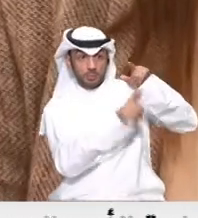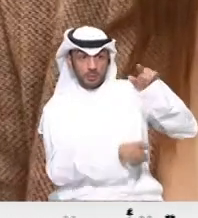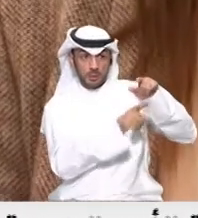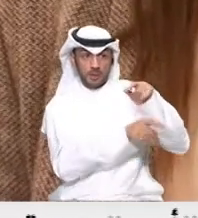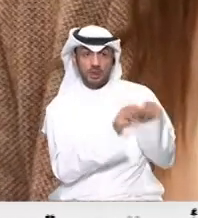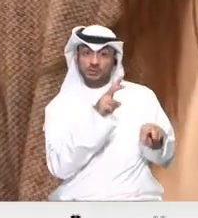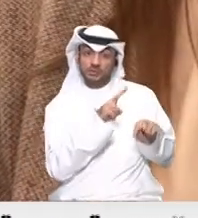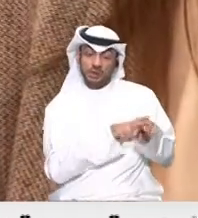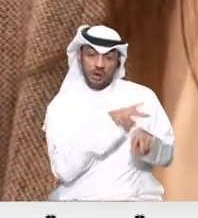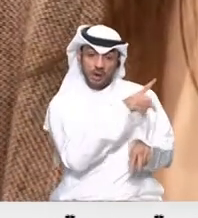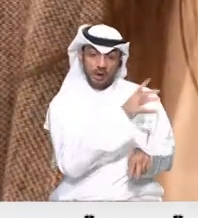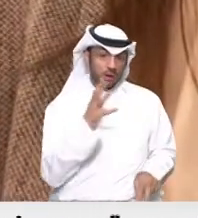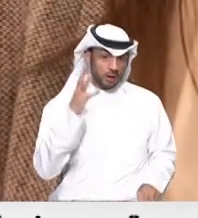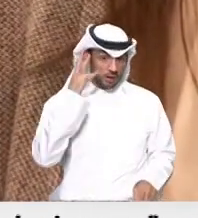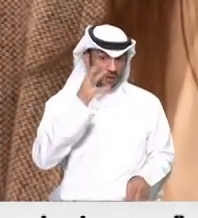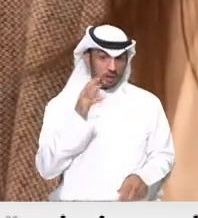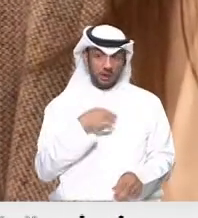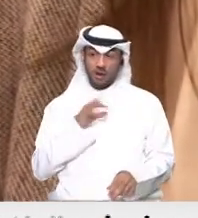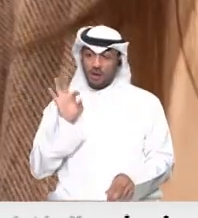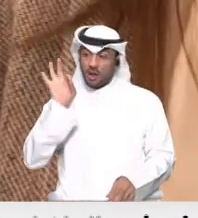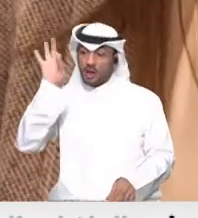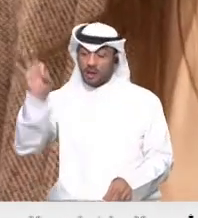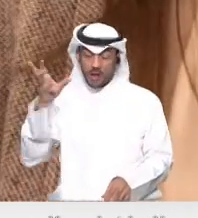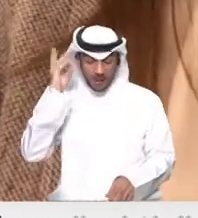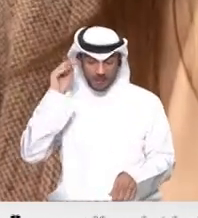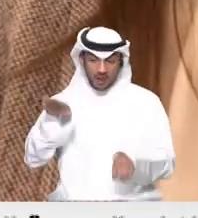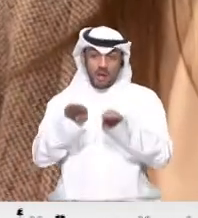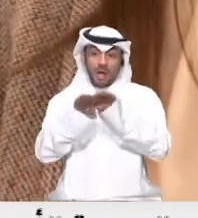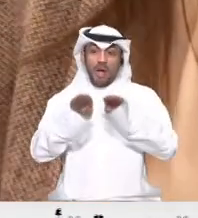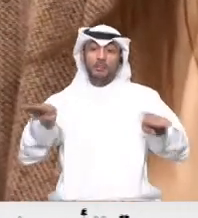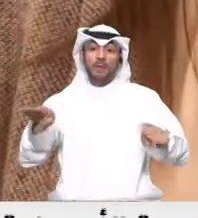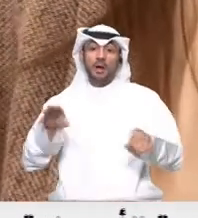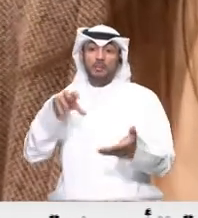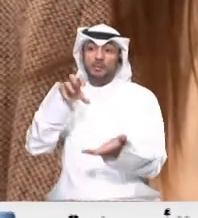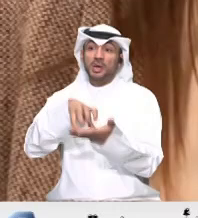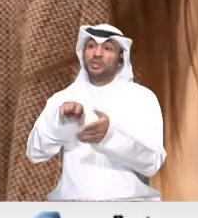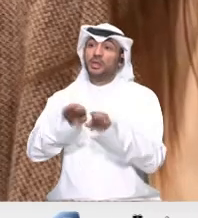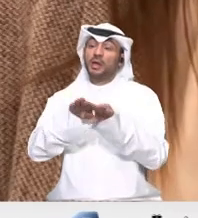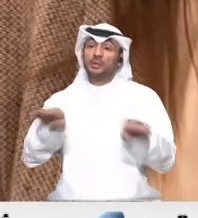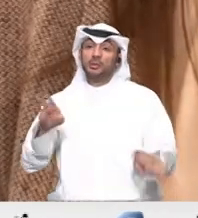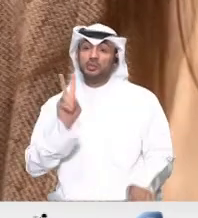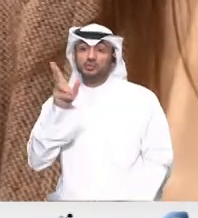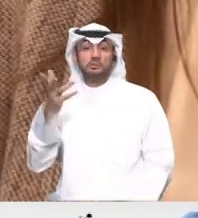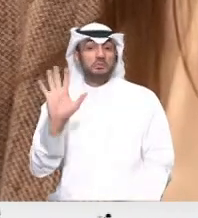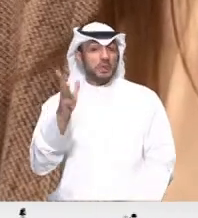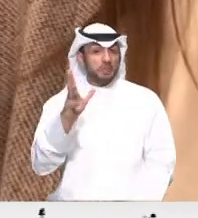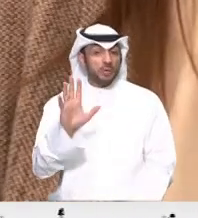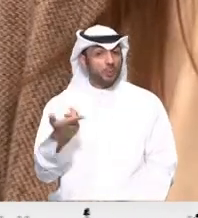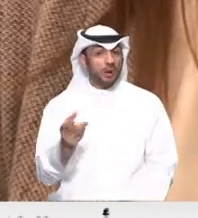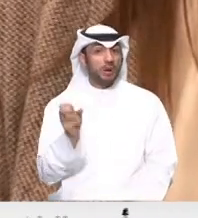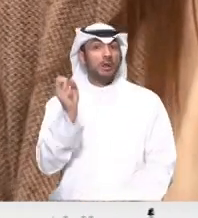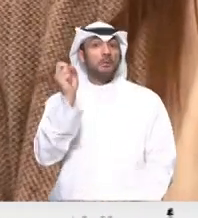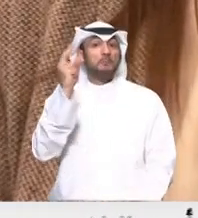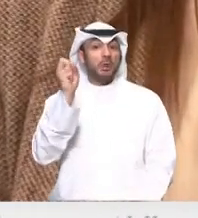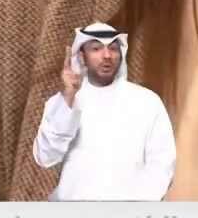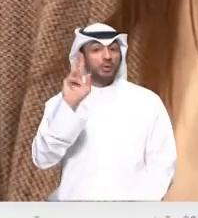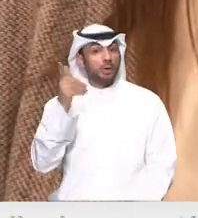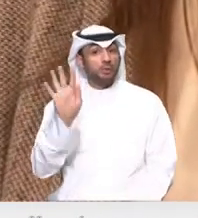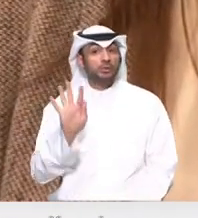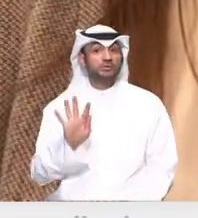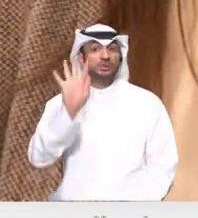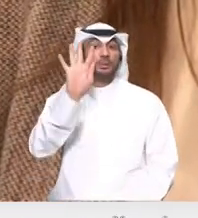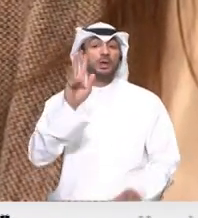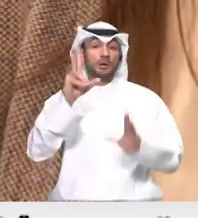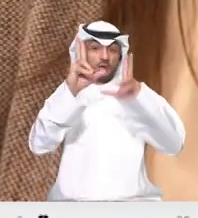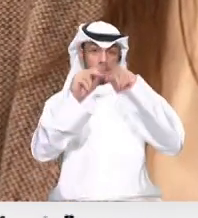العدوان للوصول إلى أي مكان يعد أكثر أمانا، ربما تكون بيروت أو الشمال اللبناني. نعم،